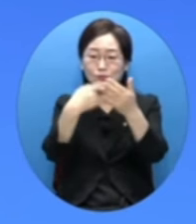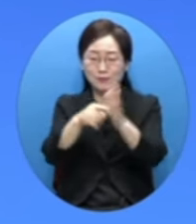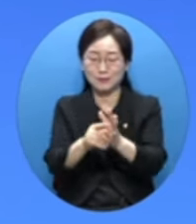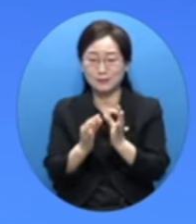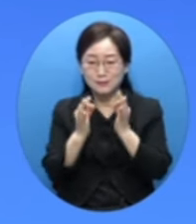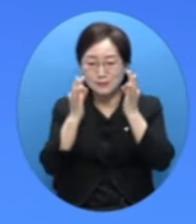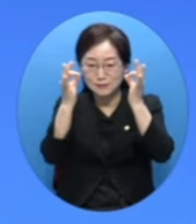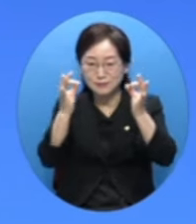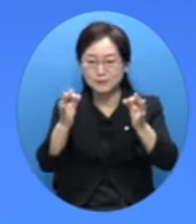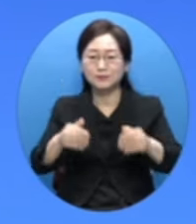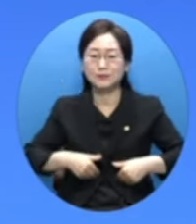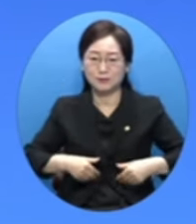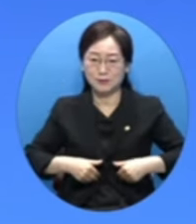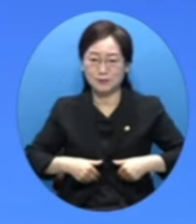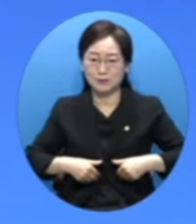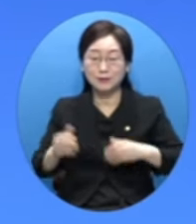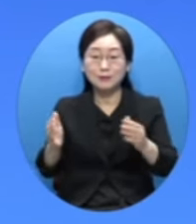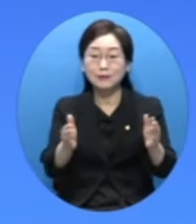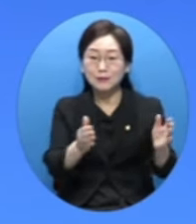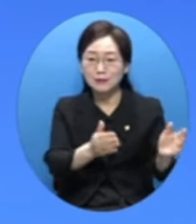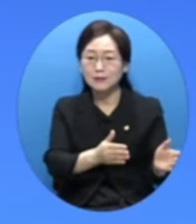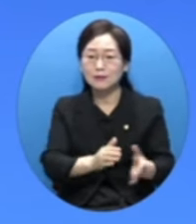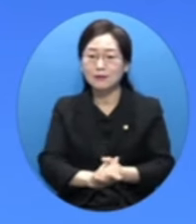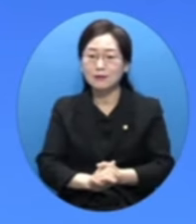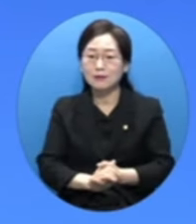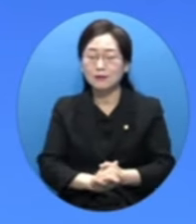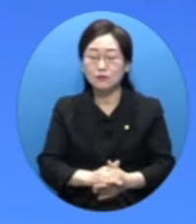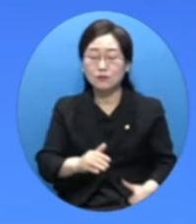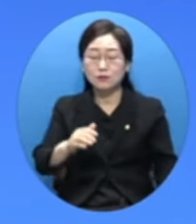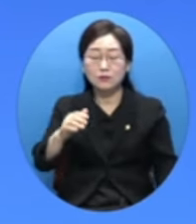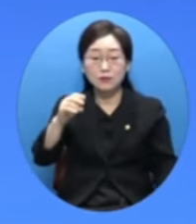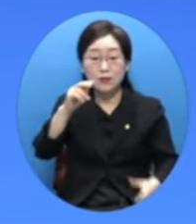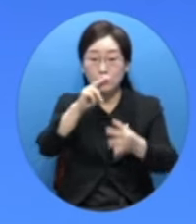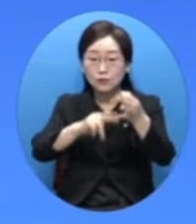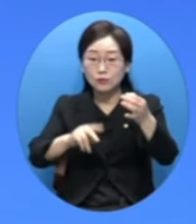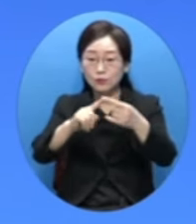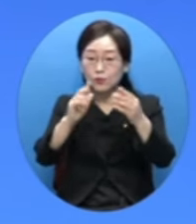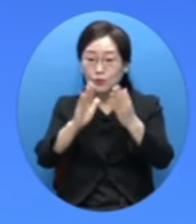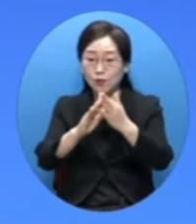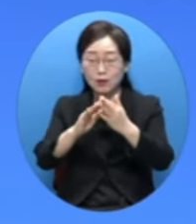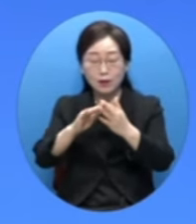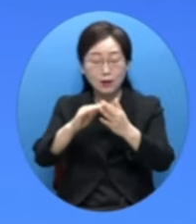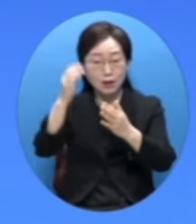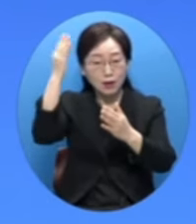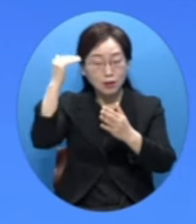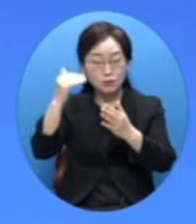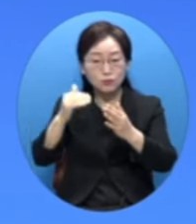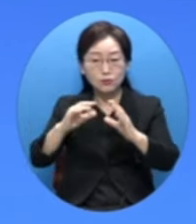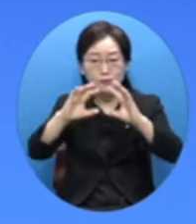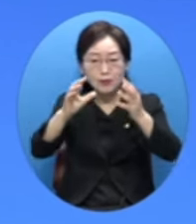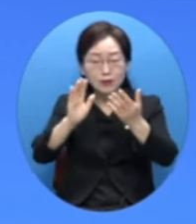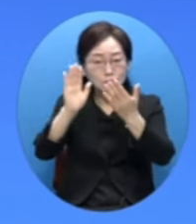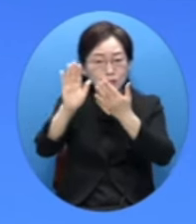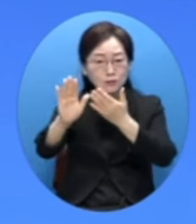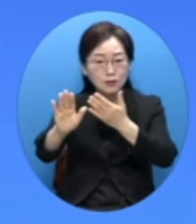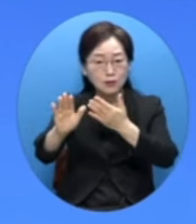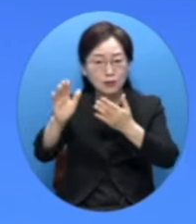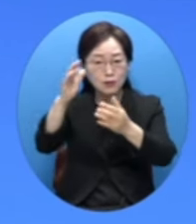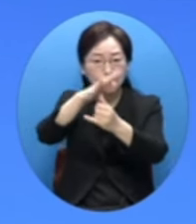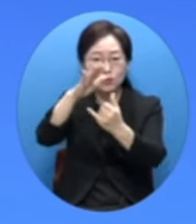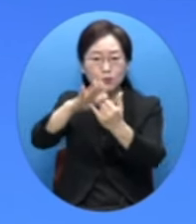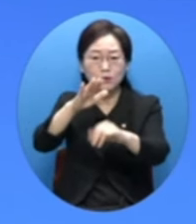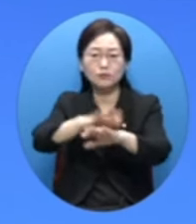되고 어쨌든 우리 교회의 미래가, 대한민국의 미래가 아이들에게 있기 때문에